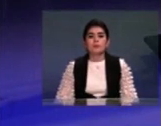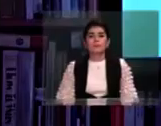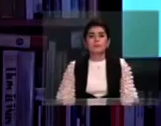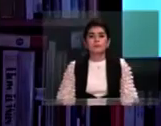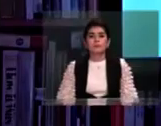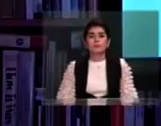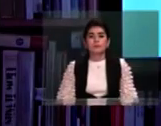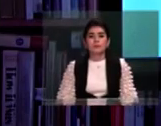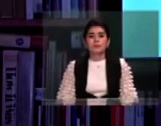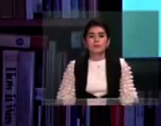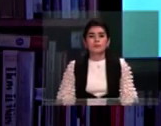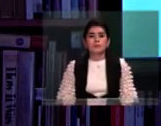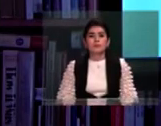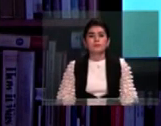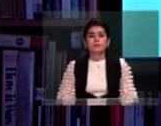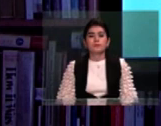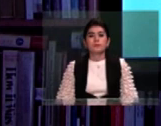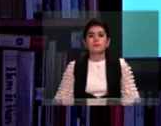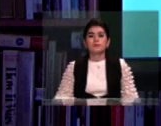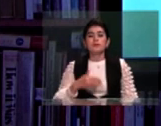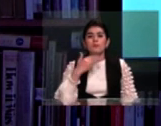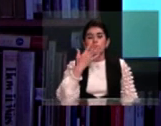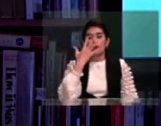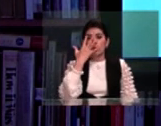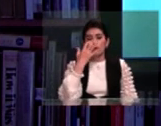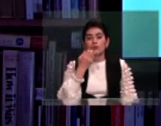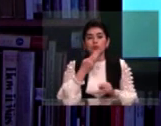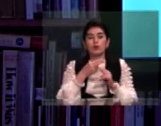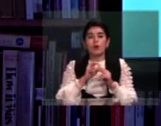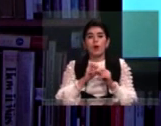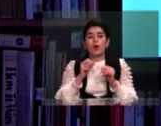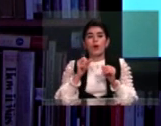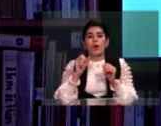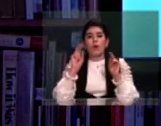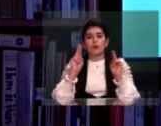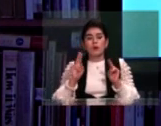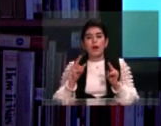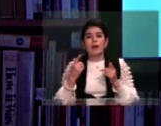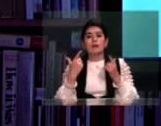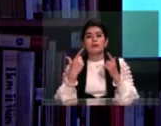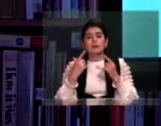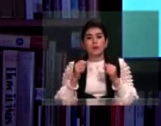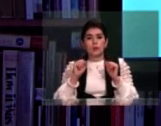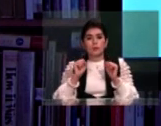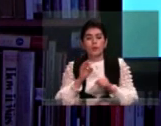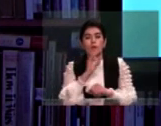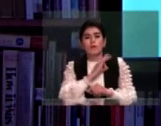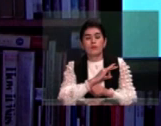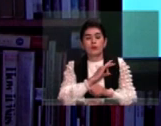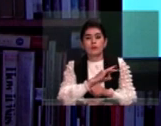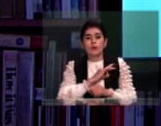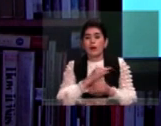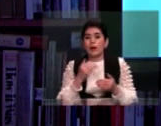Xo'p. Mana endi sizlar bilan fotoeffekt qonunlaridan qayerda foydalanamiz?